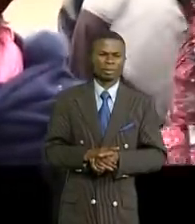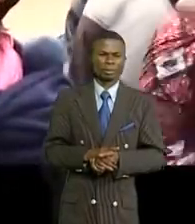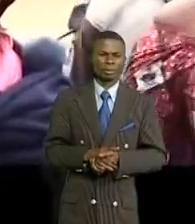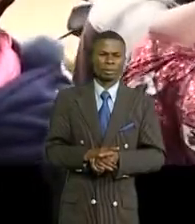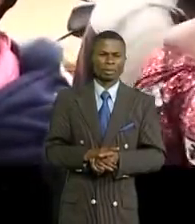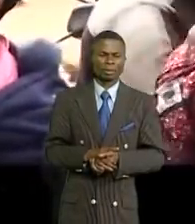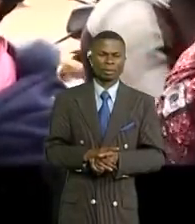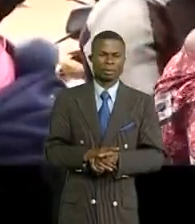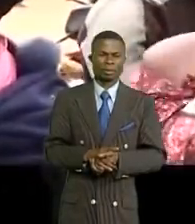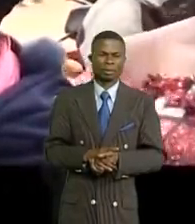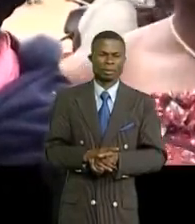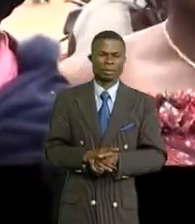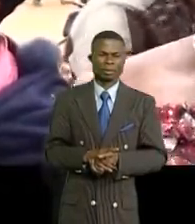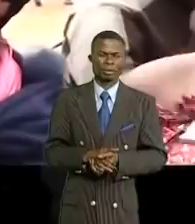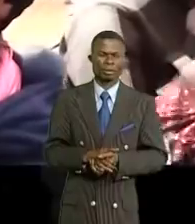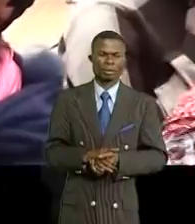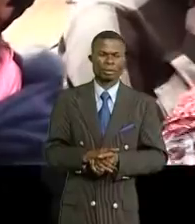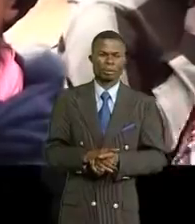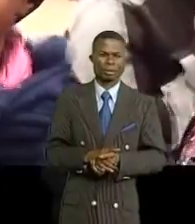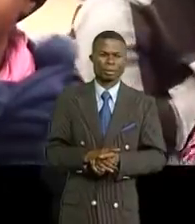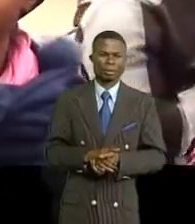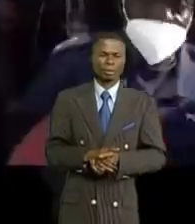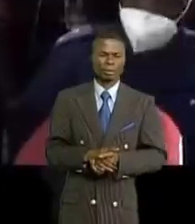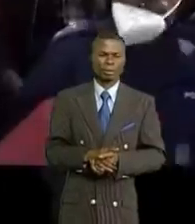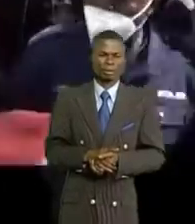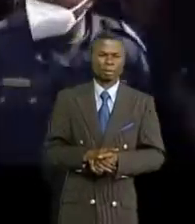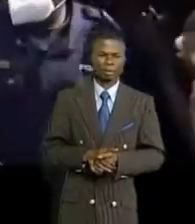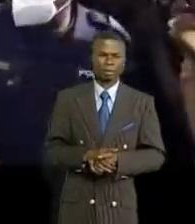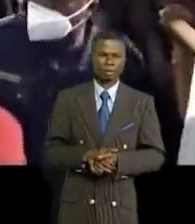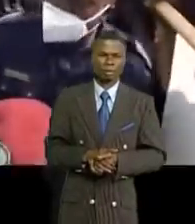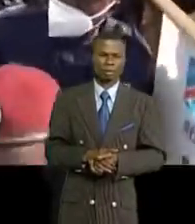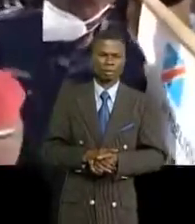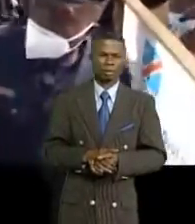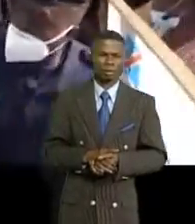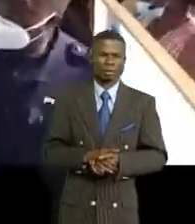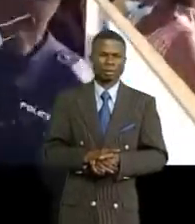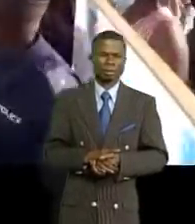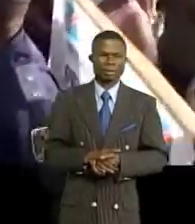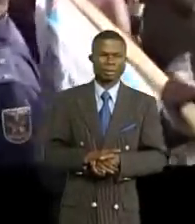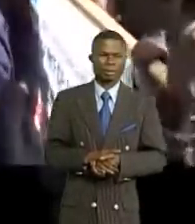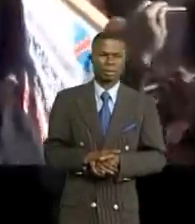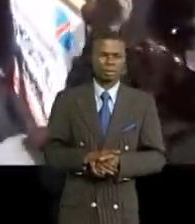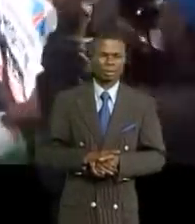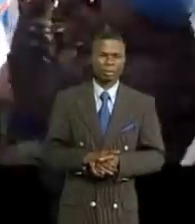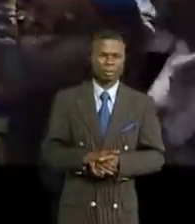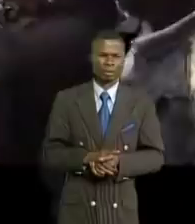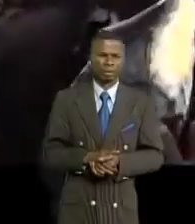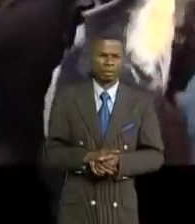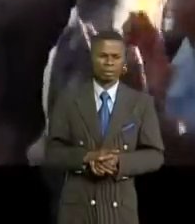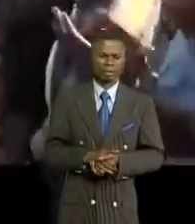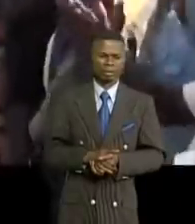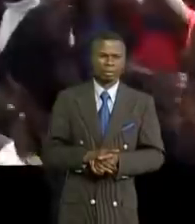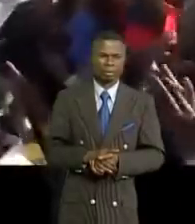jusque-là à tous on a tous la bnda vraiment ce qu'il était